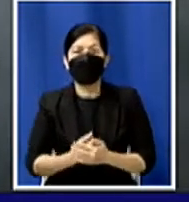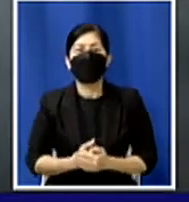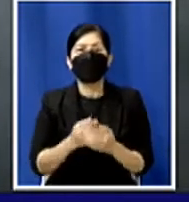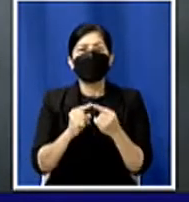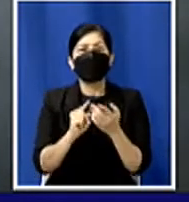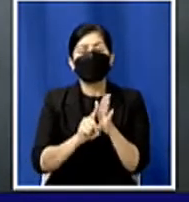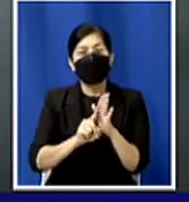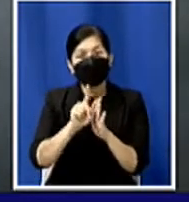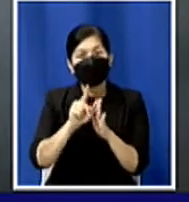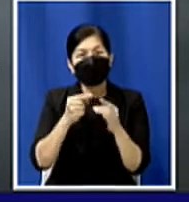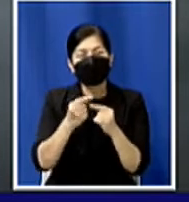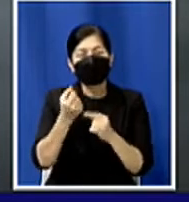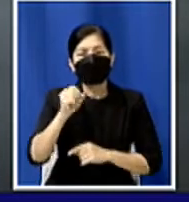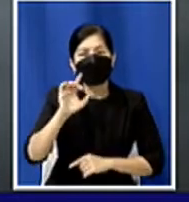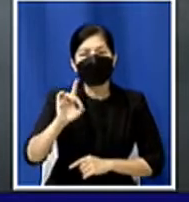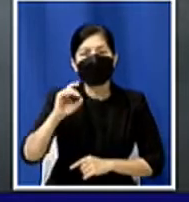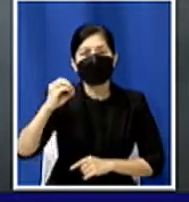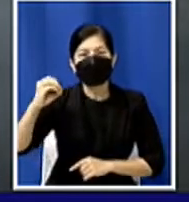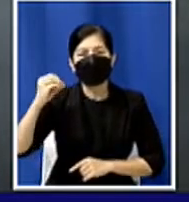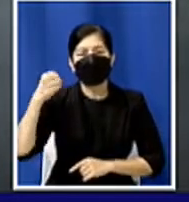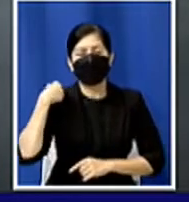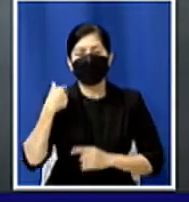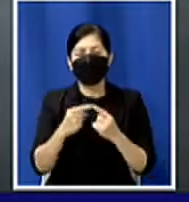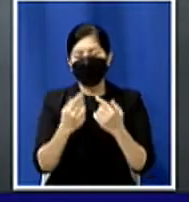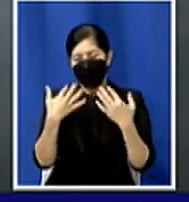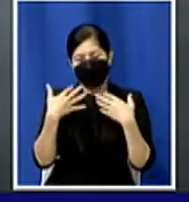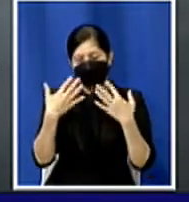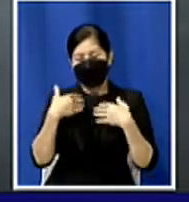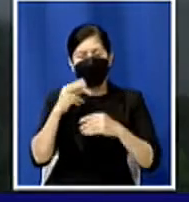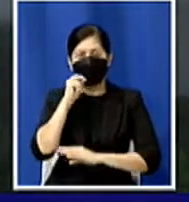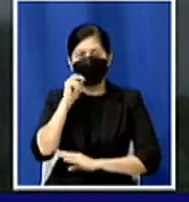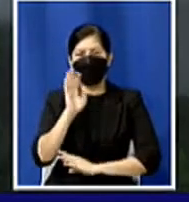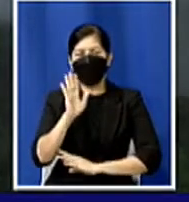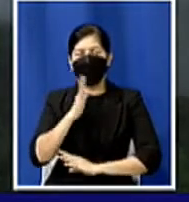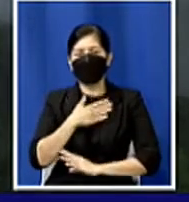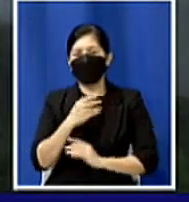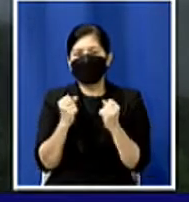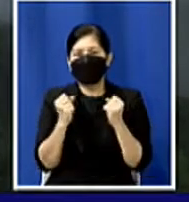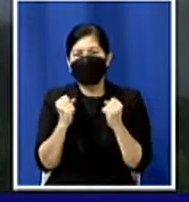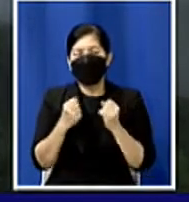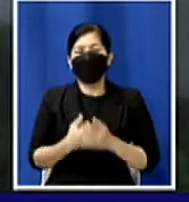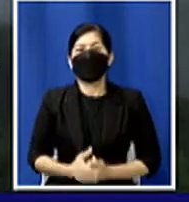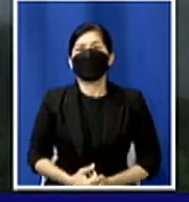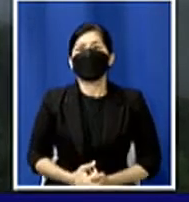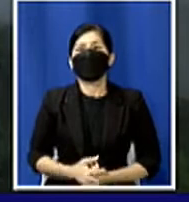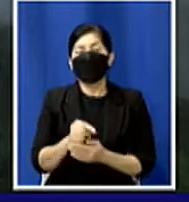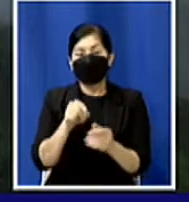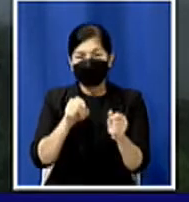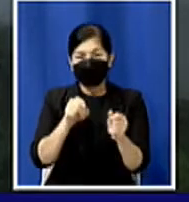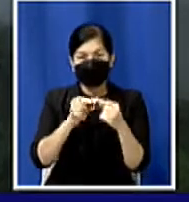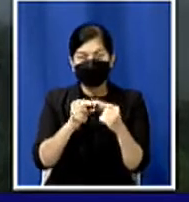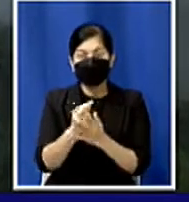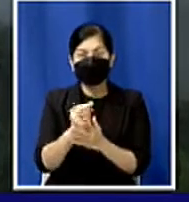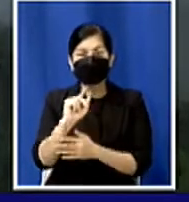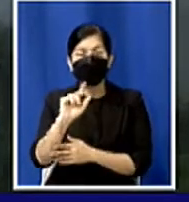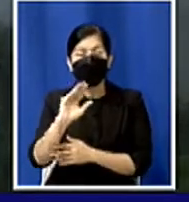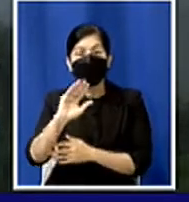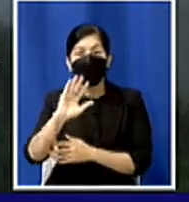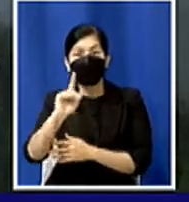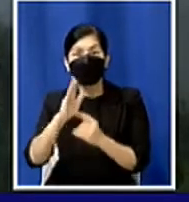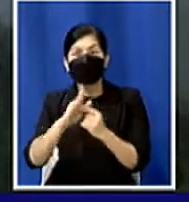าเซลเซียสเท่านั้นเองครับ แม่ไม่ต้องอาบน้ำอาบท่ากันเลยทีเดียวนะฮะ หนาวเลยนะ18องศาเนี่ย น้ำจวงบ่อภาคชะตาการเนี่ยคุณเจท่านผู้ชมครับภา